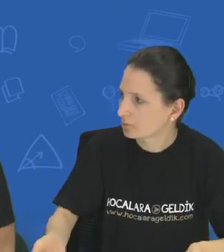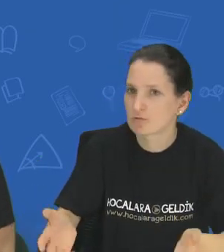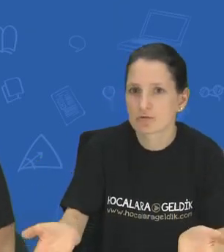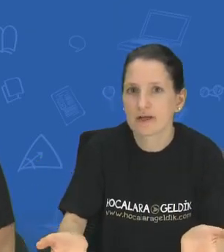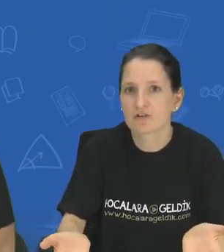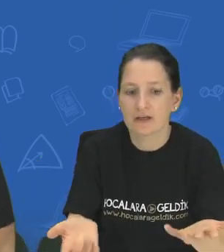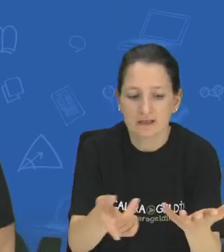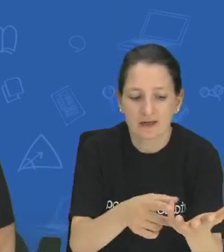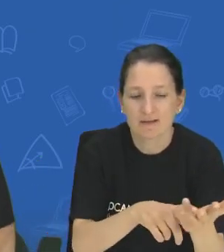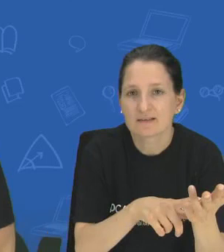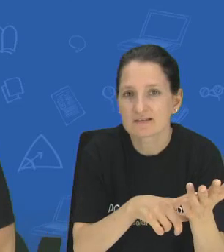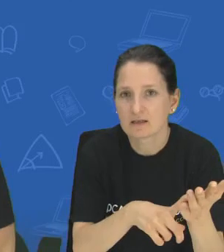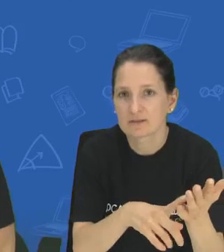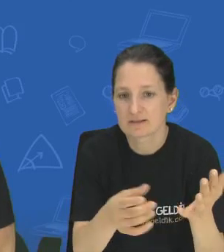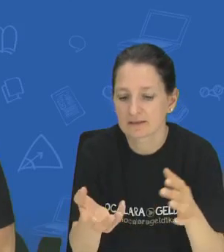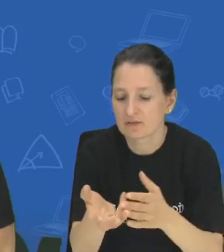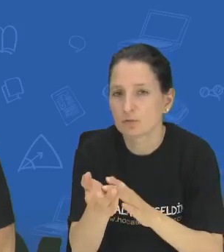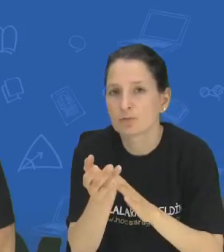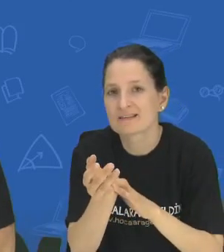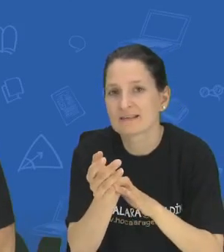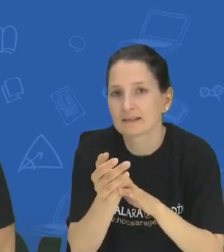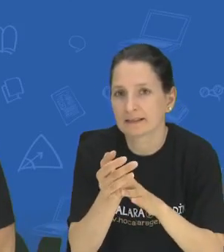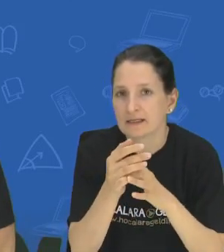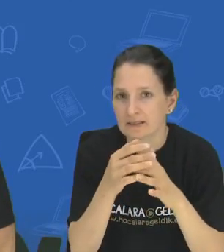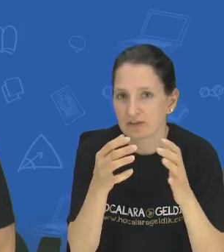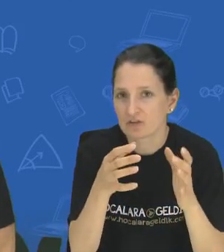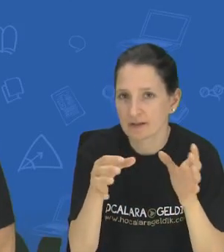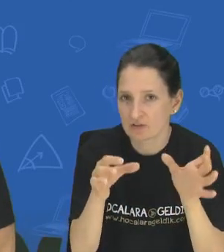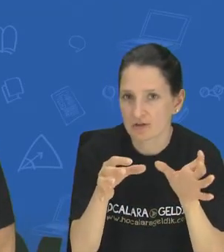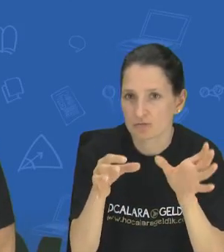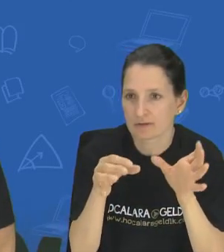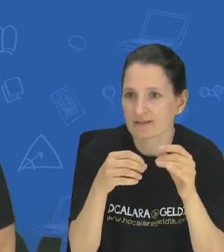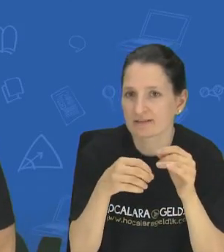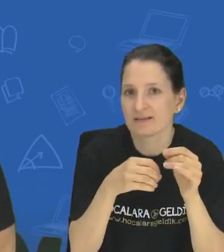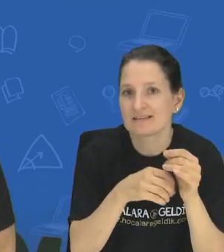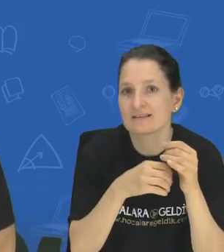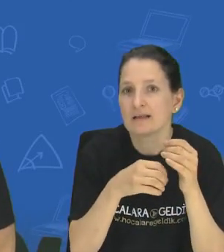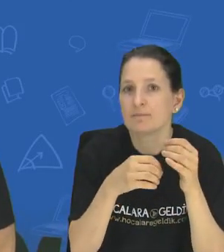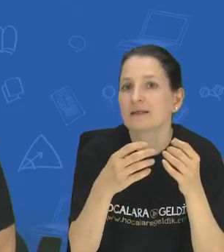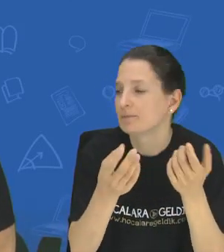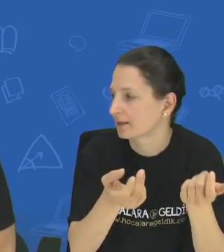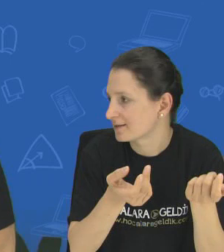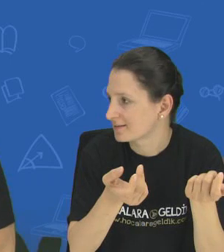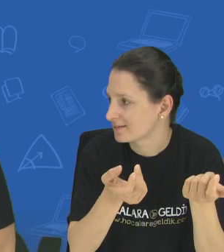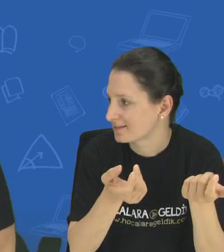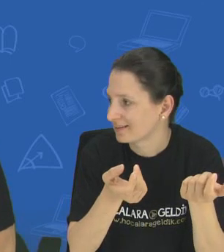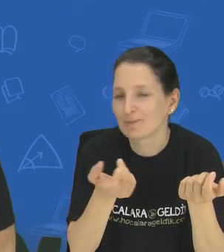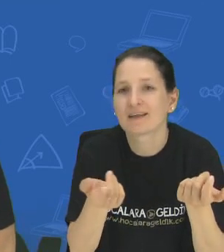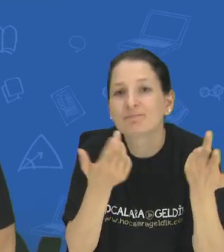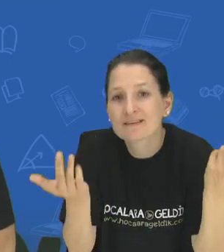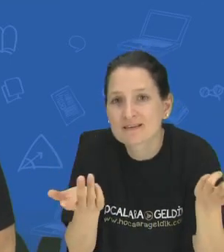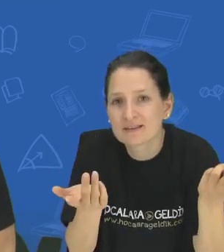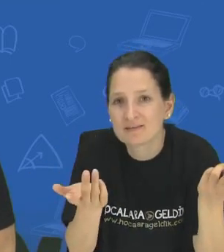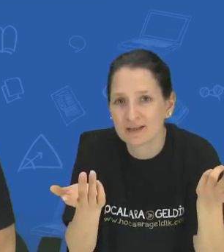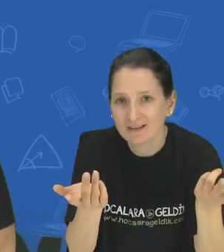hepsini koymamışız. Yoksa her şey. Kahvaltı hazırlamanızdan gece uyumanıza kadar geçen sürede aslında siz bir kimyagersiniz. Hı hı.